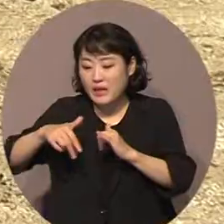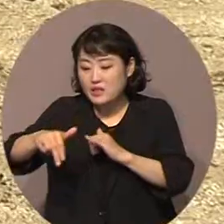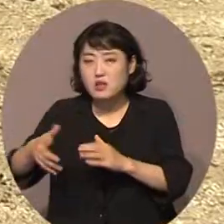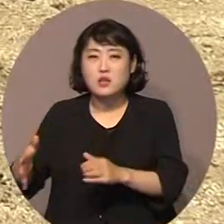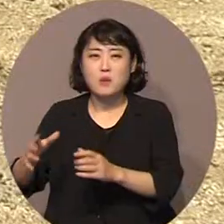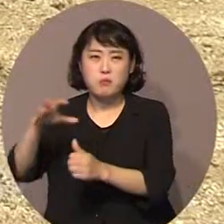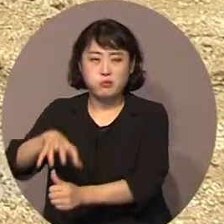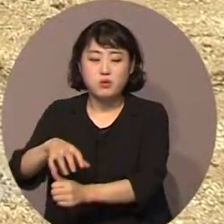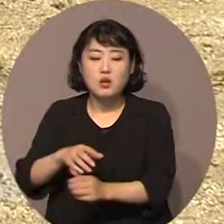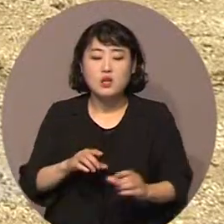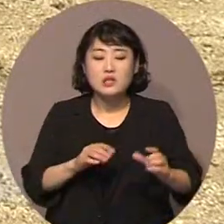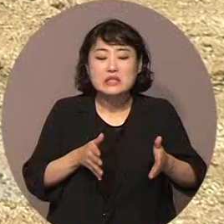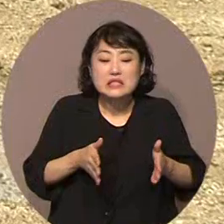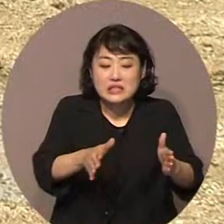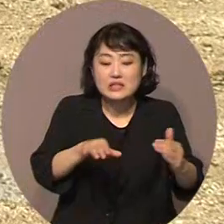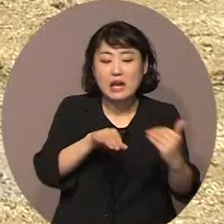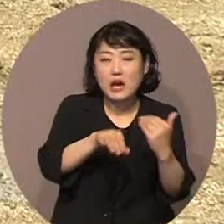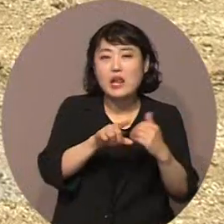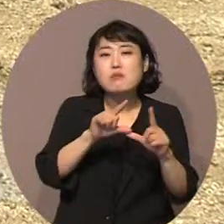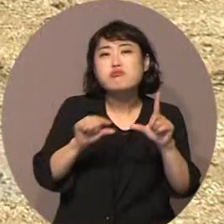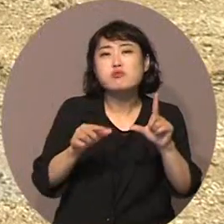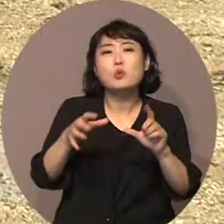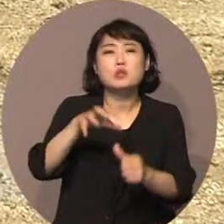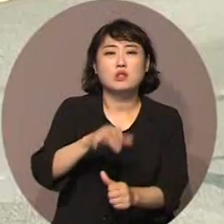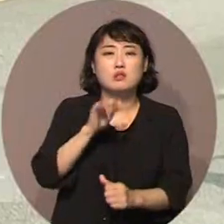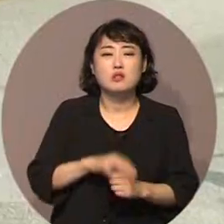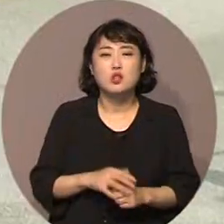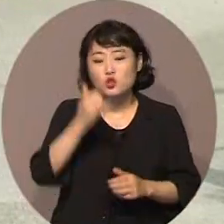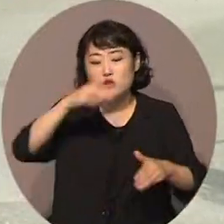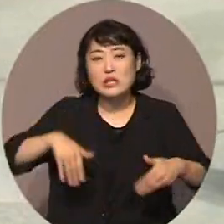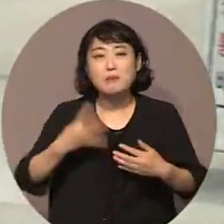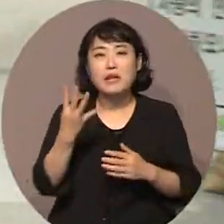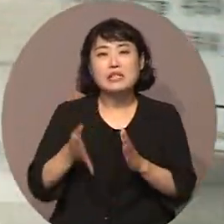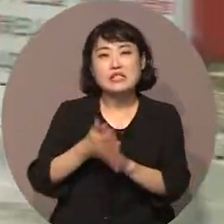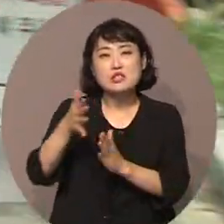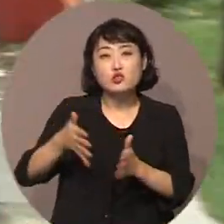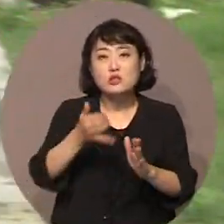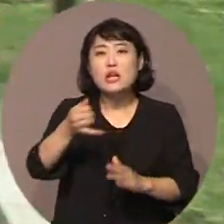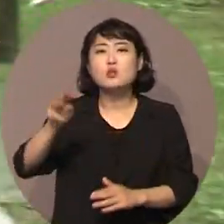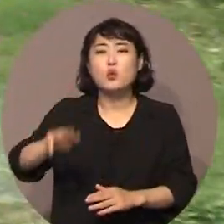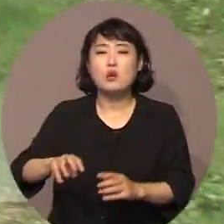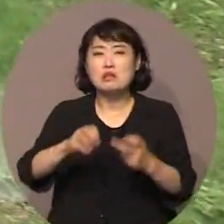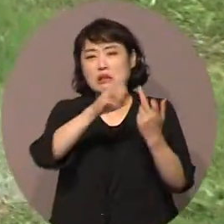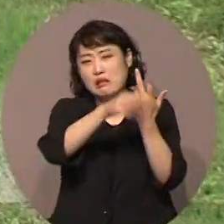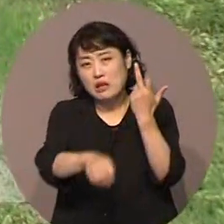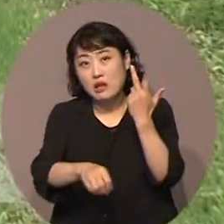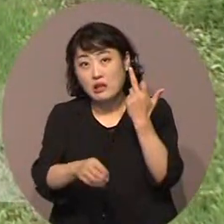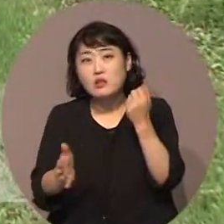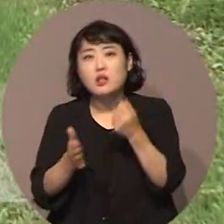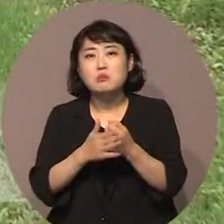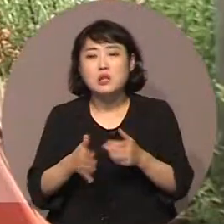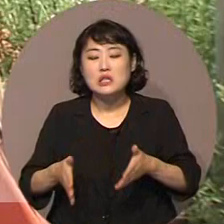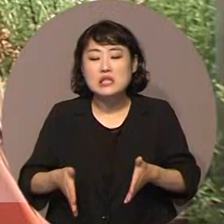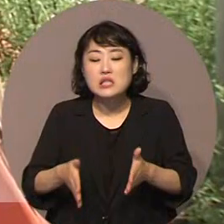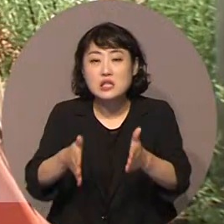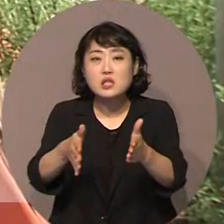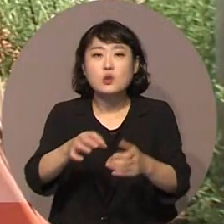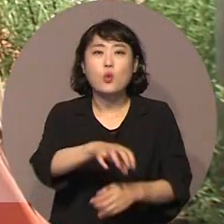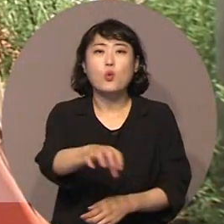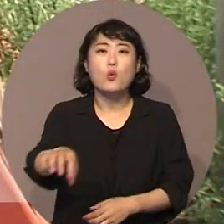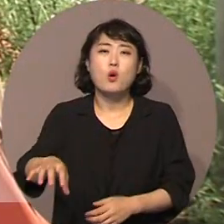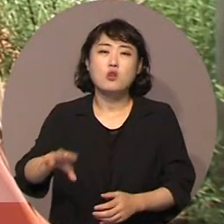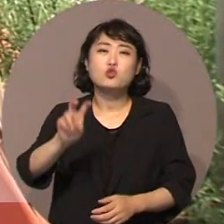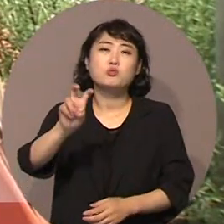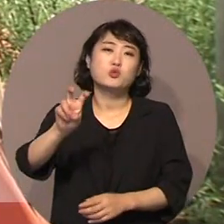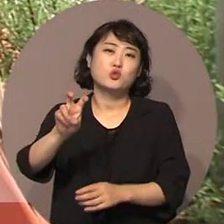집중호우로 특별 재난지역으로 선포된 충남 4개 시군과 세종에서 산사태 등으로 지금까지 도로가 통제되는 곳은